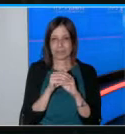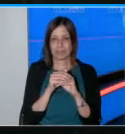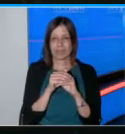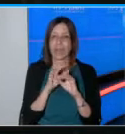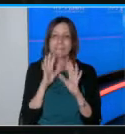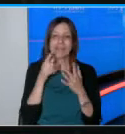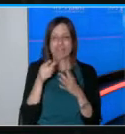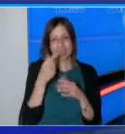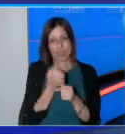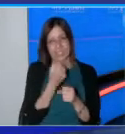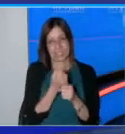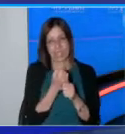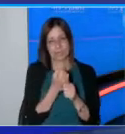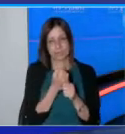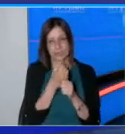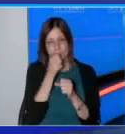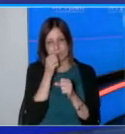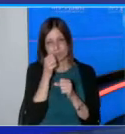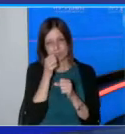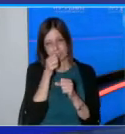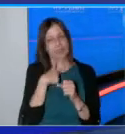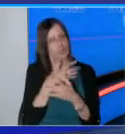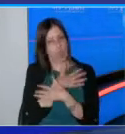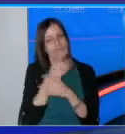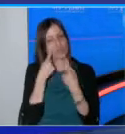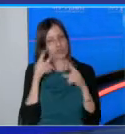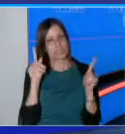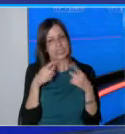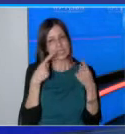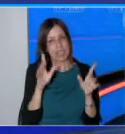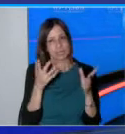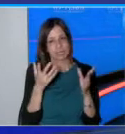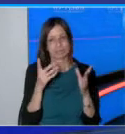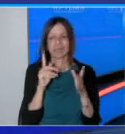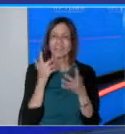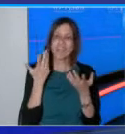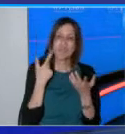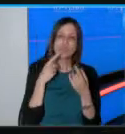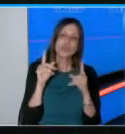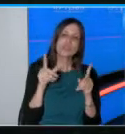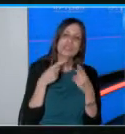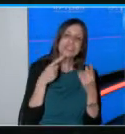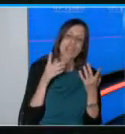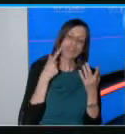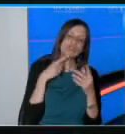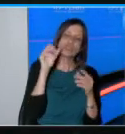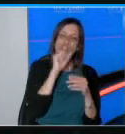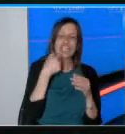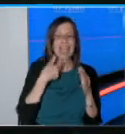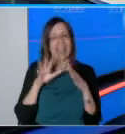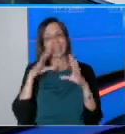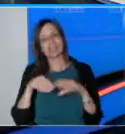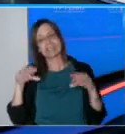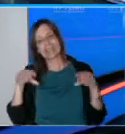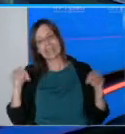על מה שאת עושה. כי אני אוהב מוזיקה, גוון. אבל אני, אם זה מוזיקה כזה שיר, הלכתי